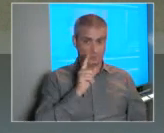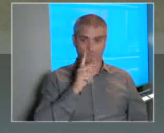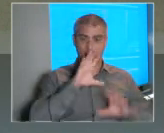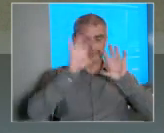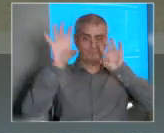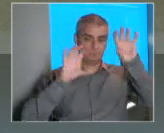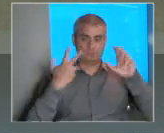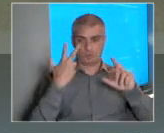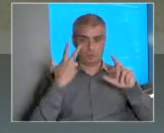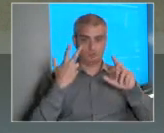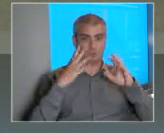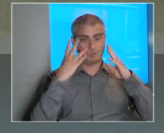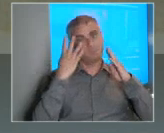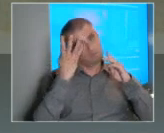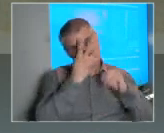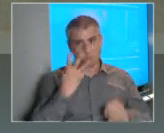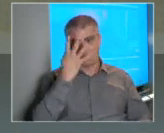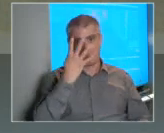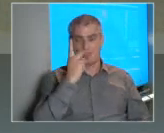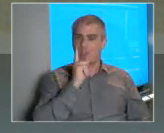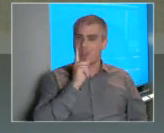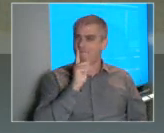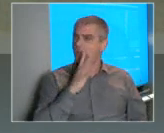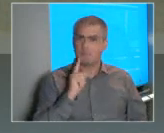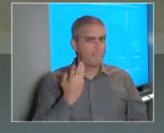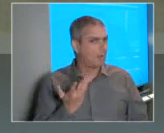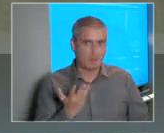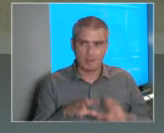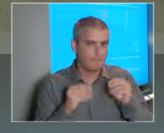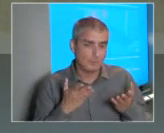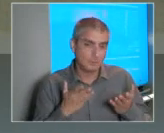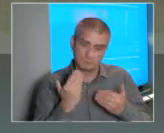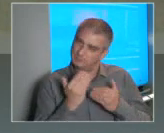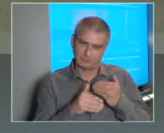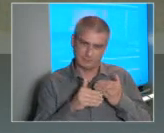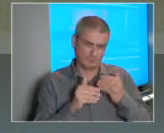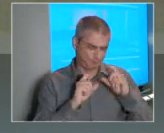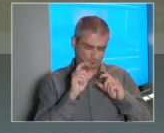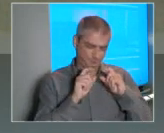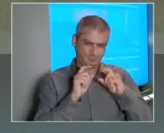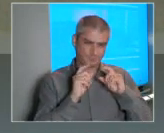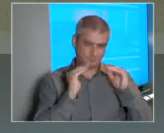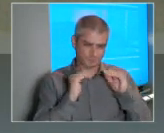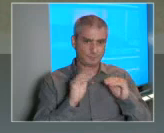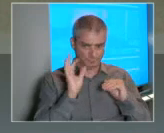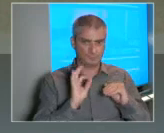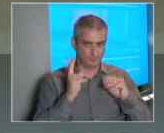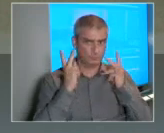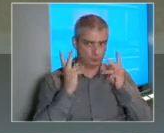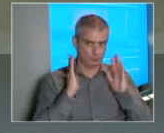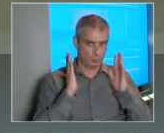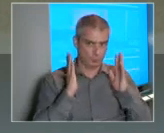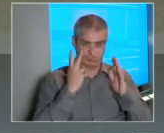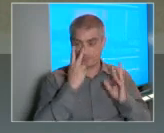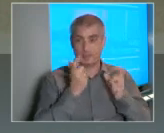במסך משולש, מרובה אפילו הייתי אומר. אבל מה קרה בבחירות הללו? זה הסתיים אגב בפער קצת פחות, אבל עדיין משמעותי